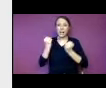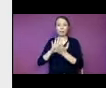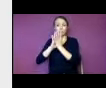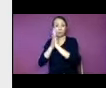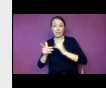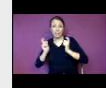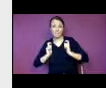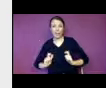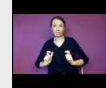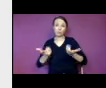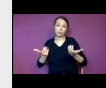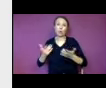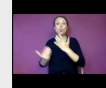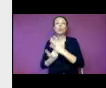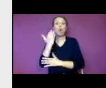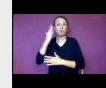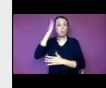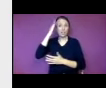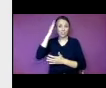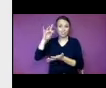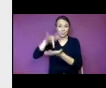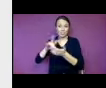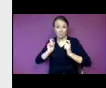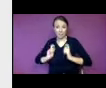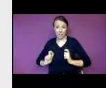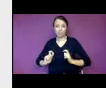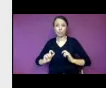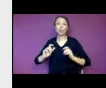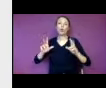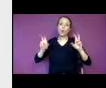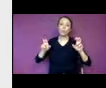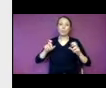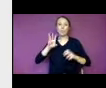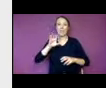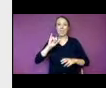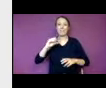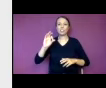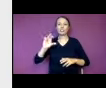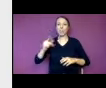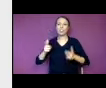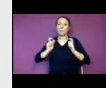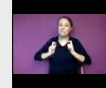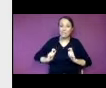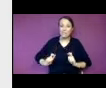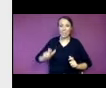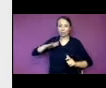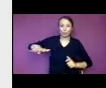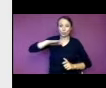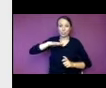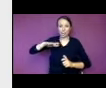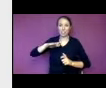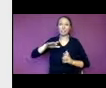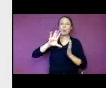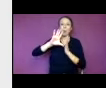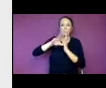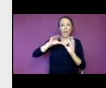nowi mieszkańcy wsi. Są ci wieszczanie, których sobie tak tutaj roboczo nazwaliśmy na potrzeby tego panelu,